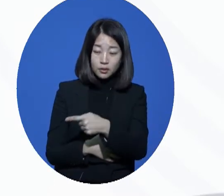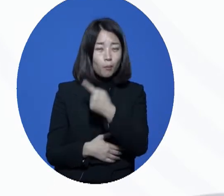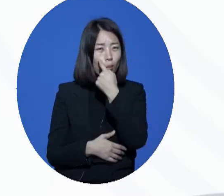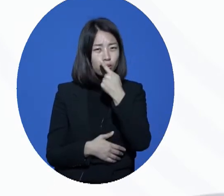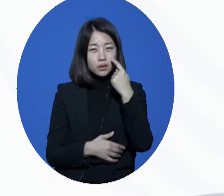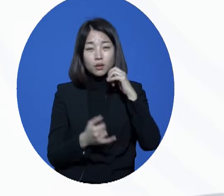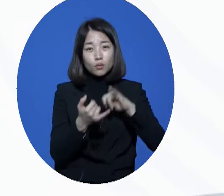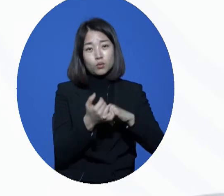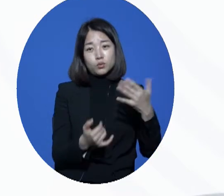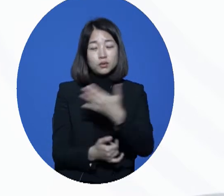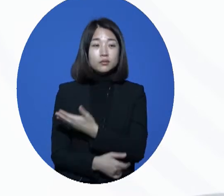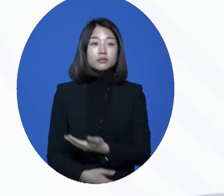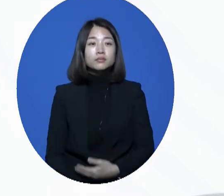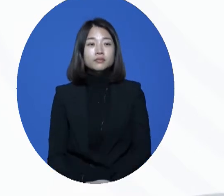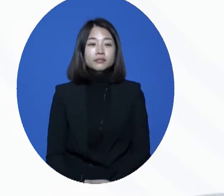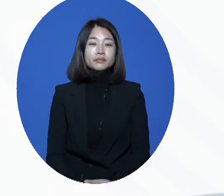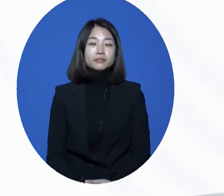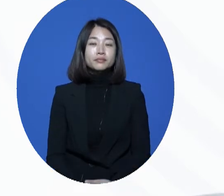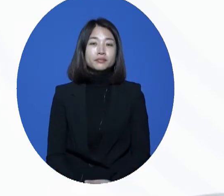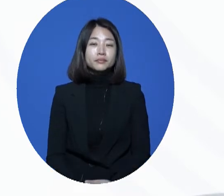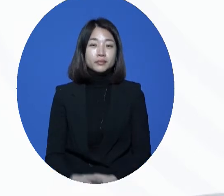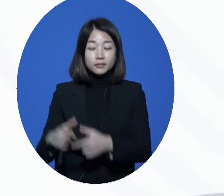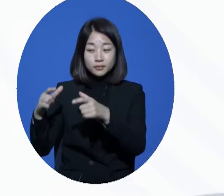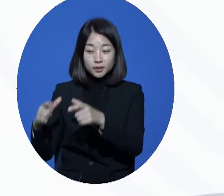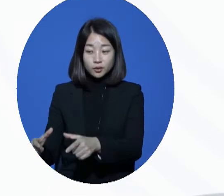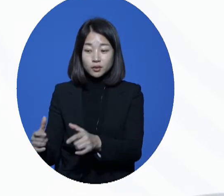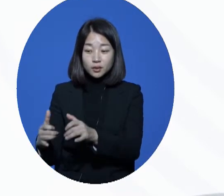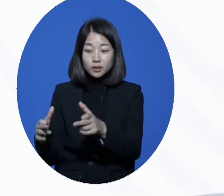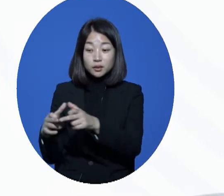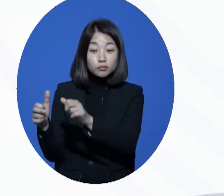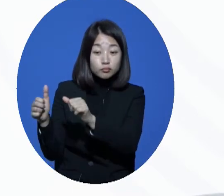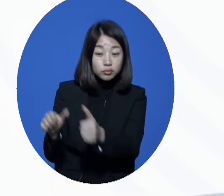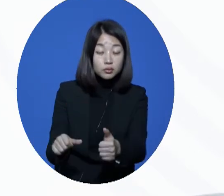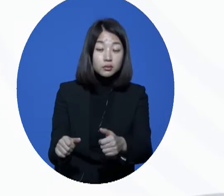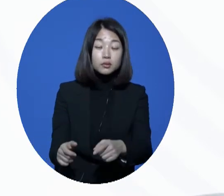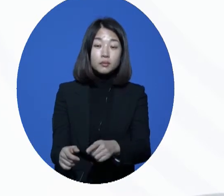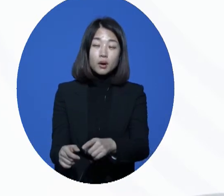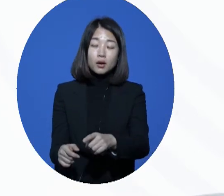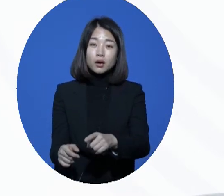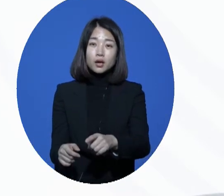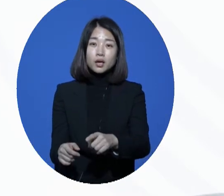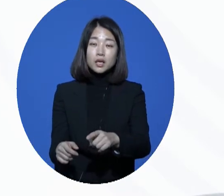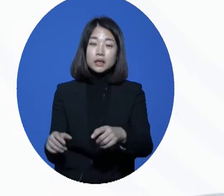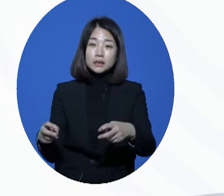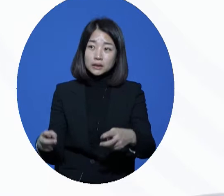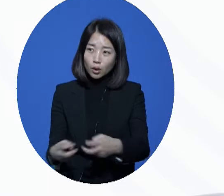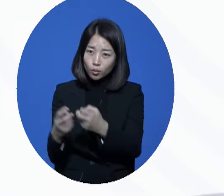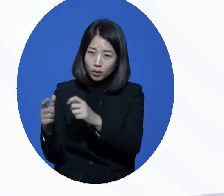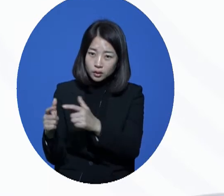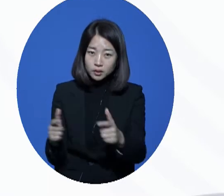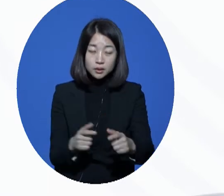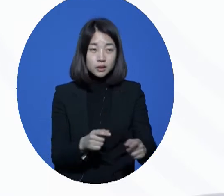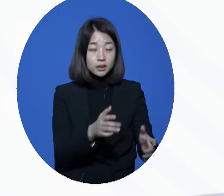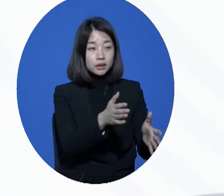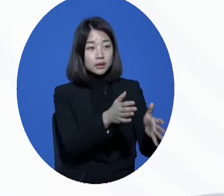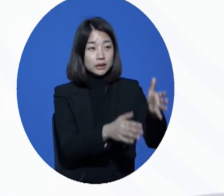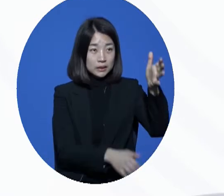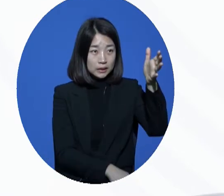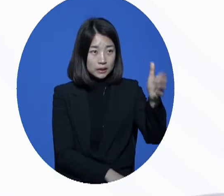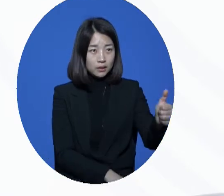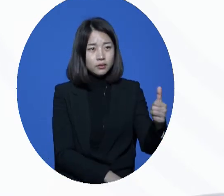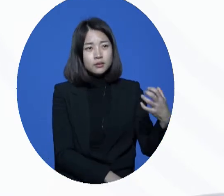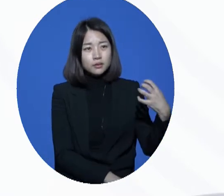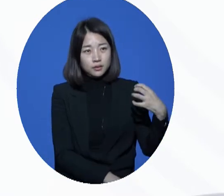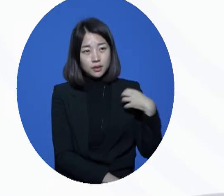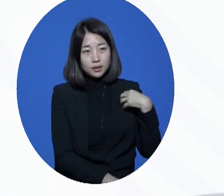같습니다. 지역에서 장애인이 죽었을 때 또는 사고를 당했을 때 기초지자체의 장이 정치적인 책임을 지는 구조를